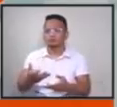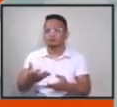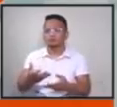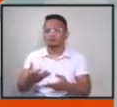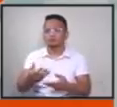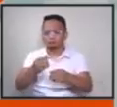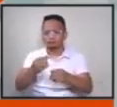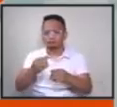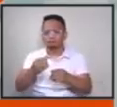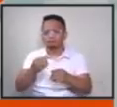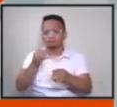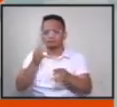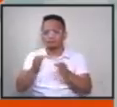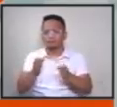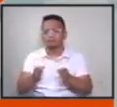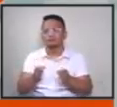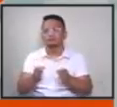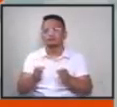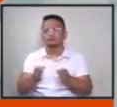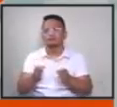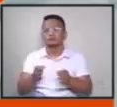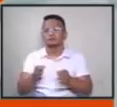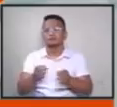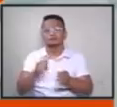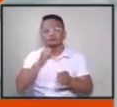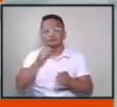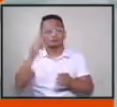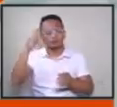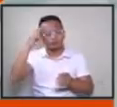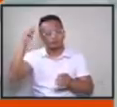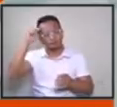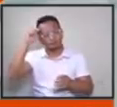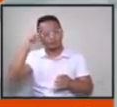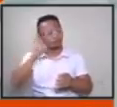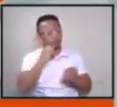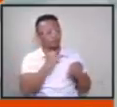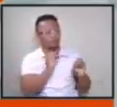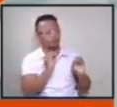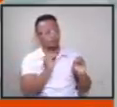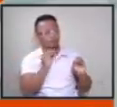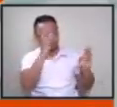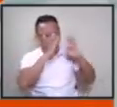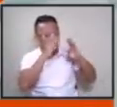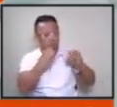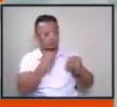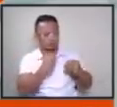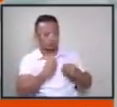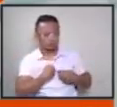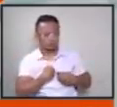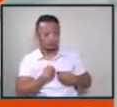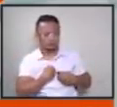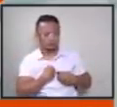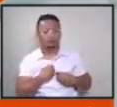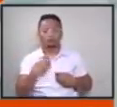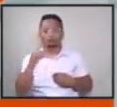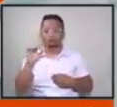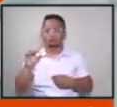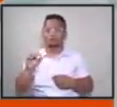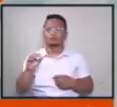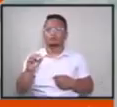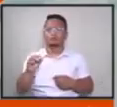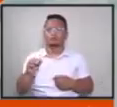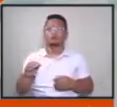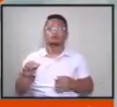ka ng justisya, tama? Yes, sir. At hindi mo kakasuhan si Raffy Tulfo dahil wala namang kinalaman si Raffy Tulfo sa problema mo, tama? Yes, sir. O, ganito